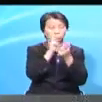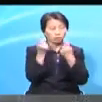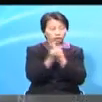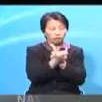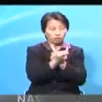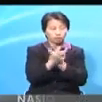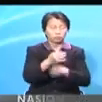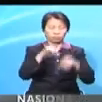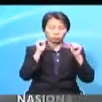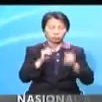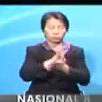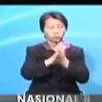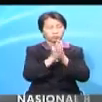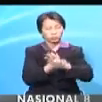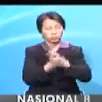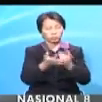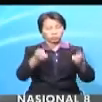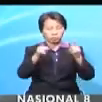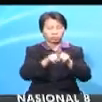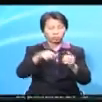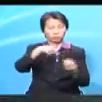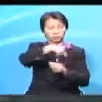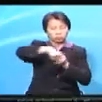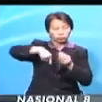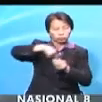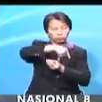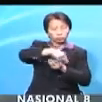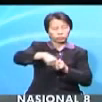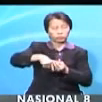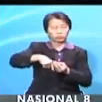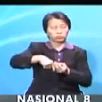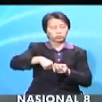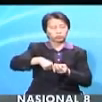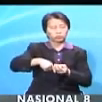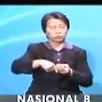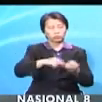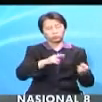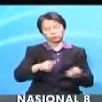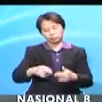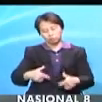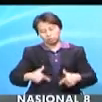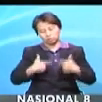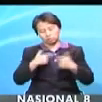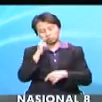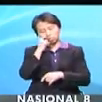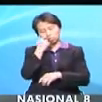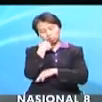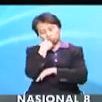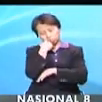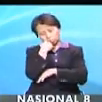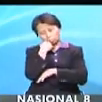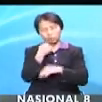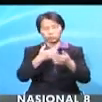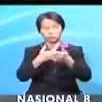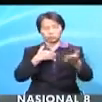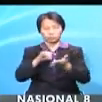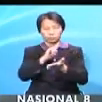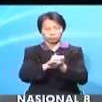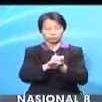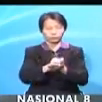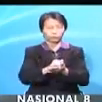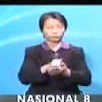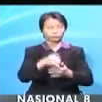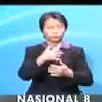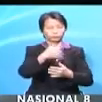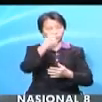boleh menyebabkan berlakunya suasana dan perancangan kehidupan yang jauh berbeda daripada sebelumnya maka